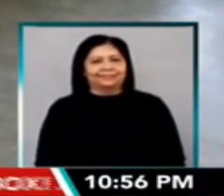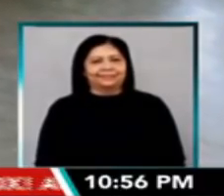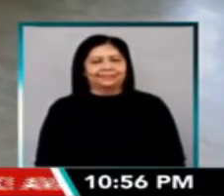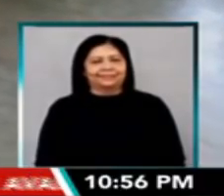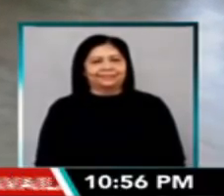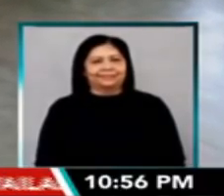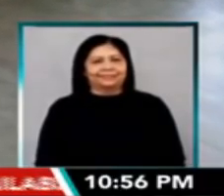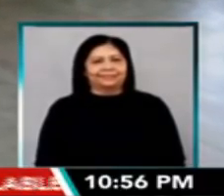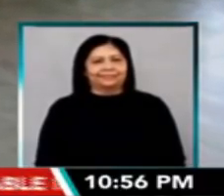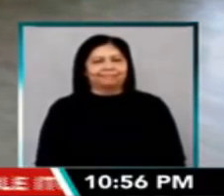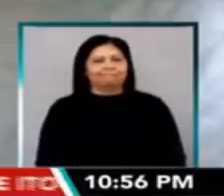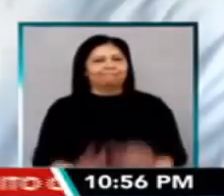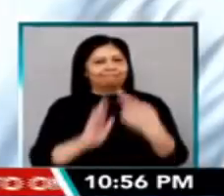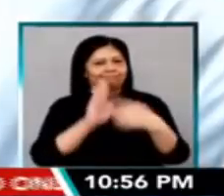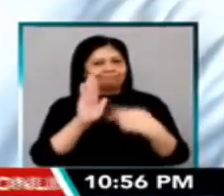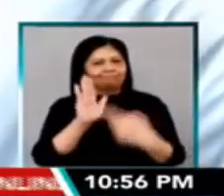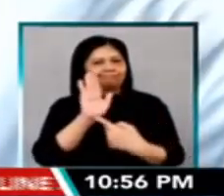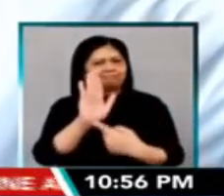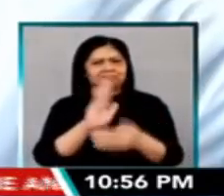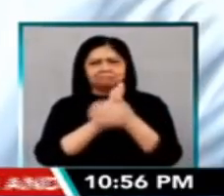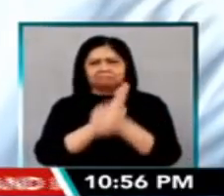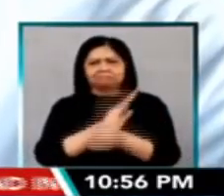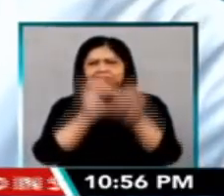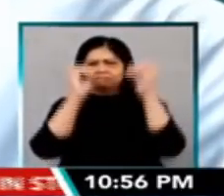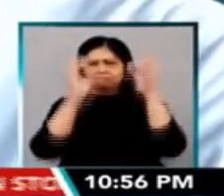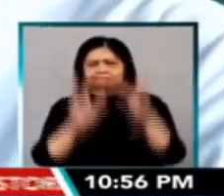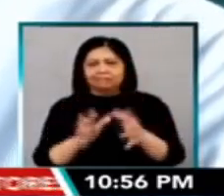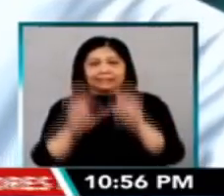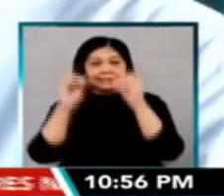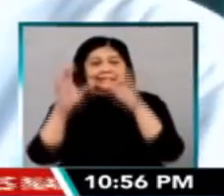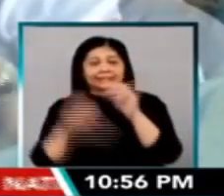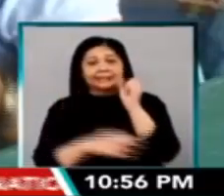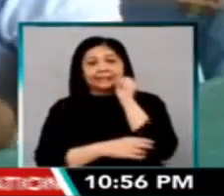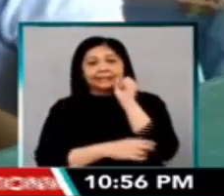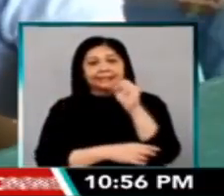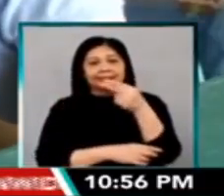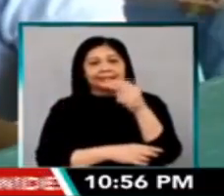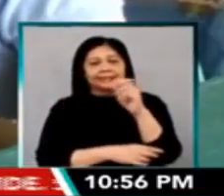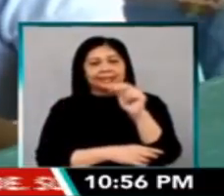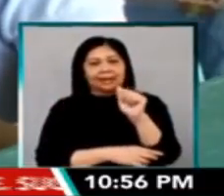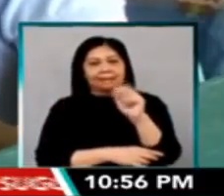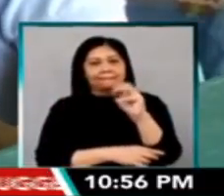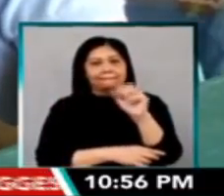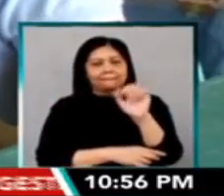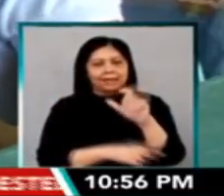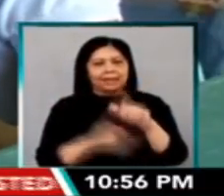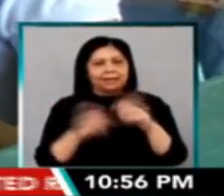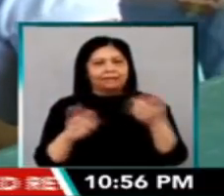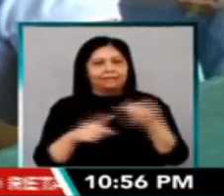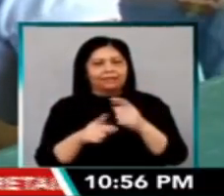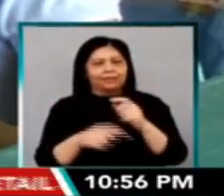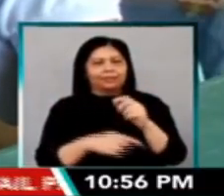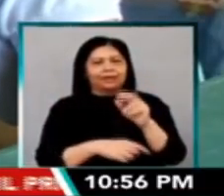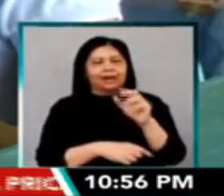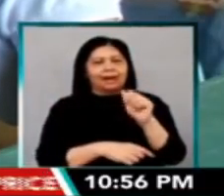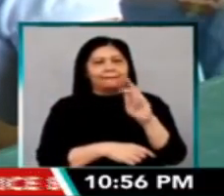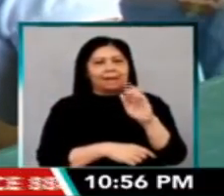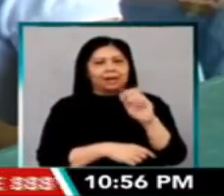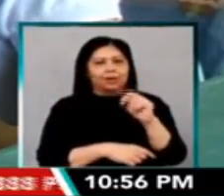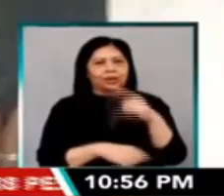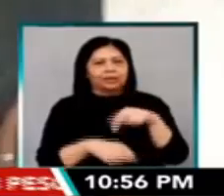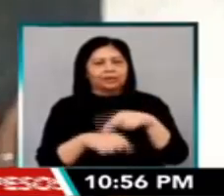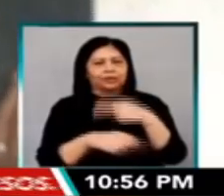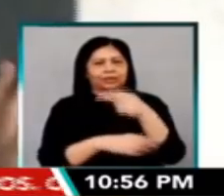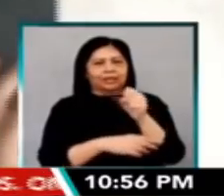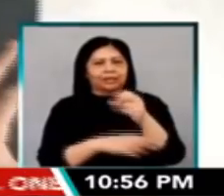Huwaran at magaling na guro. Si Teacher Sheena May Tabisaura ng Abaryonga National High School sa Santo Niño sa